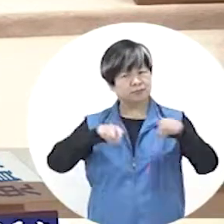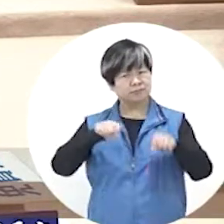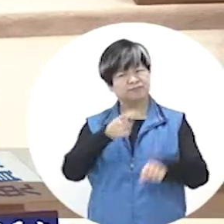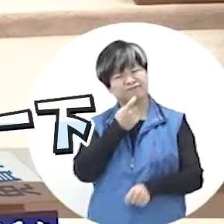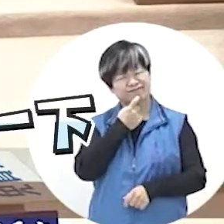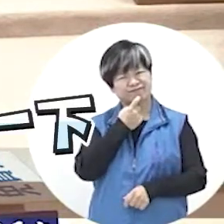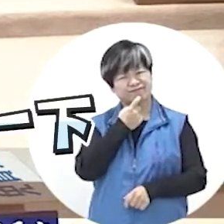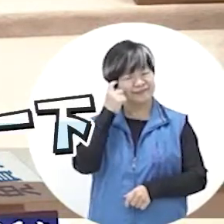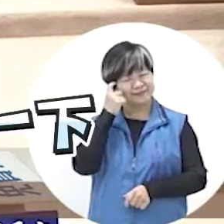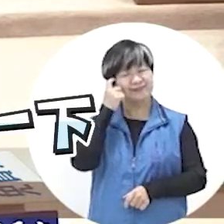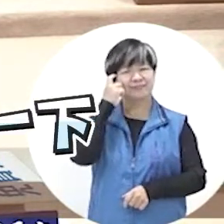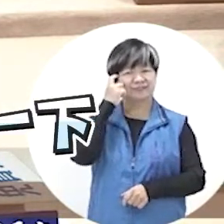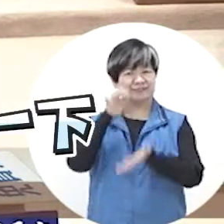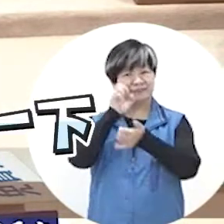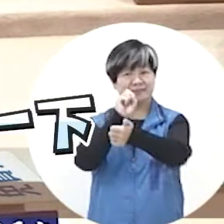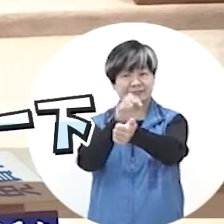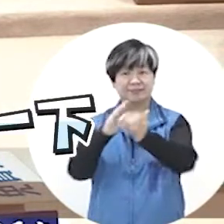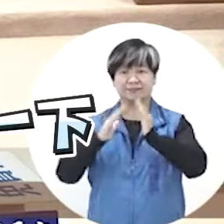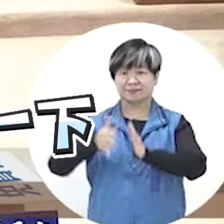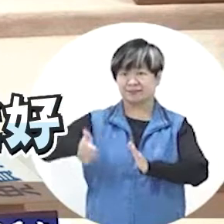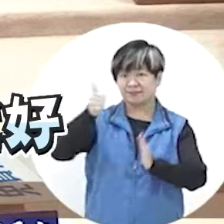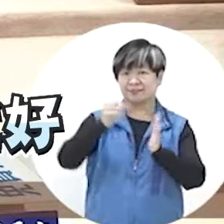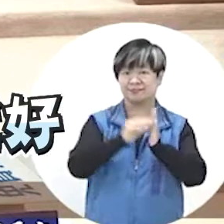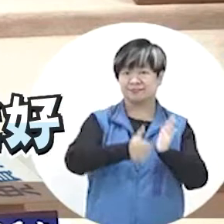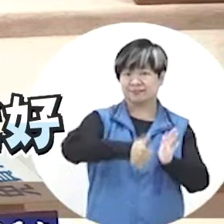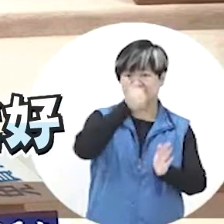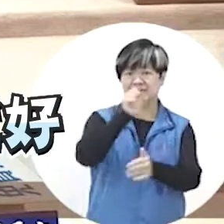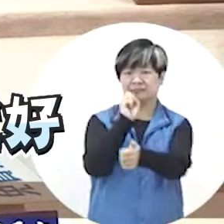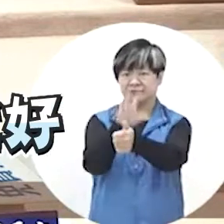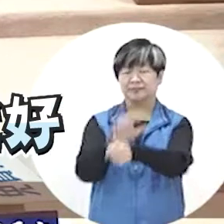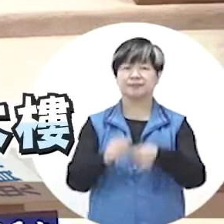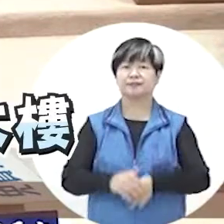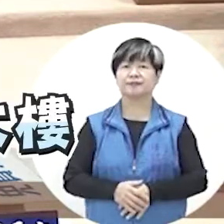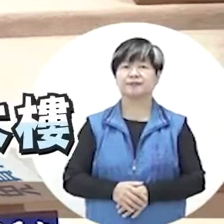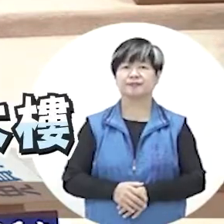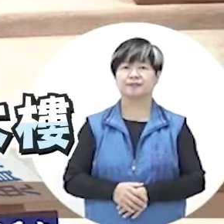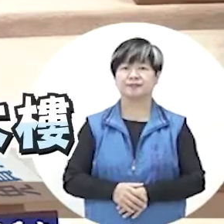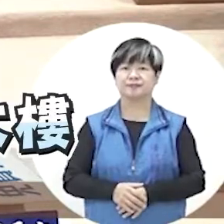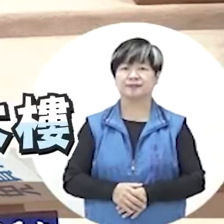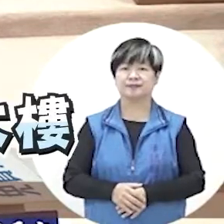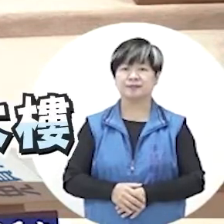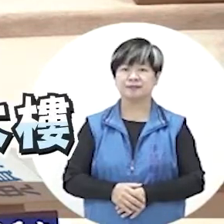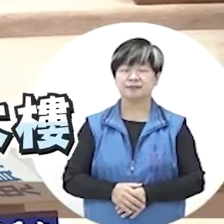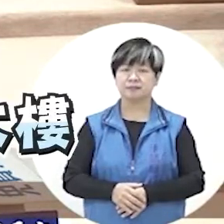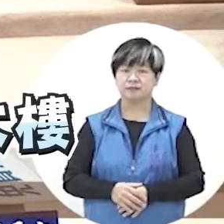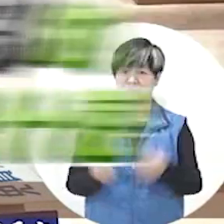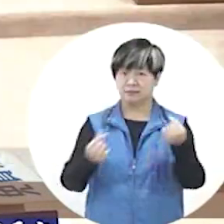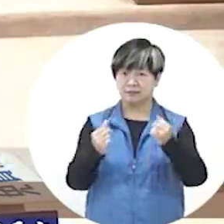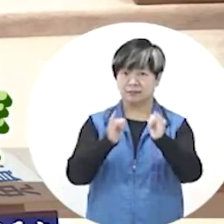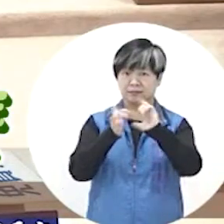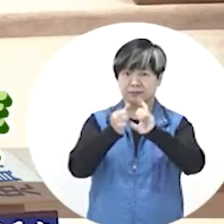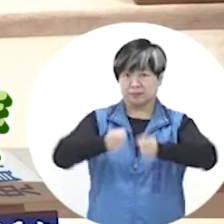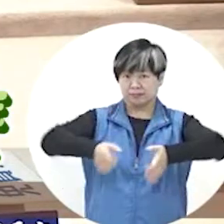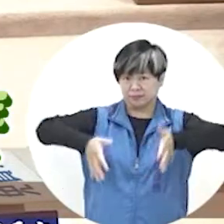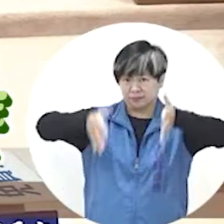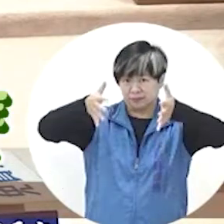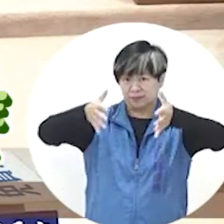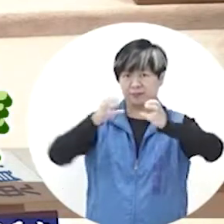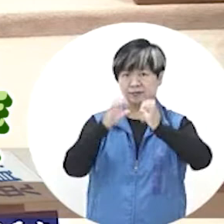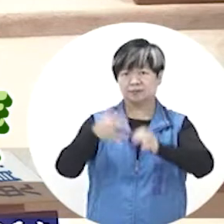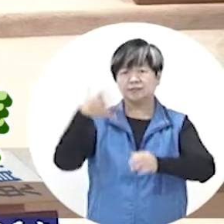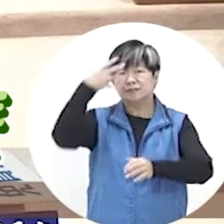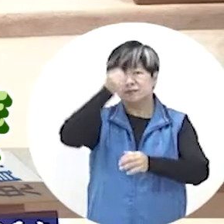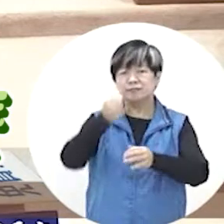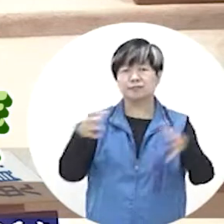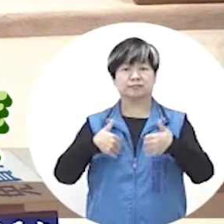几个点哦，可以跟市长跟局长讨论一下哦，那等一下再一起回应就好。第一个是我们在社区大楼设银发俱乐部的具体的